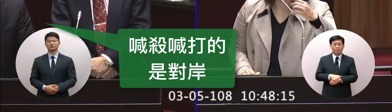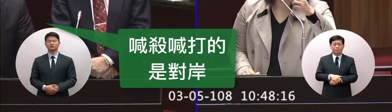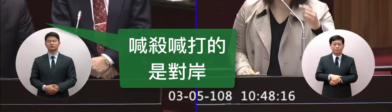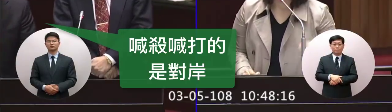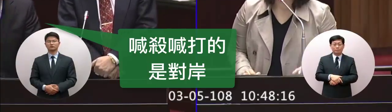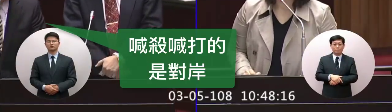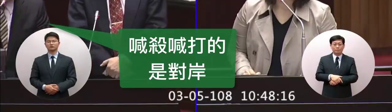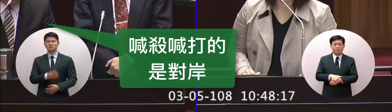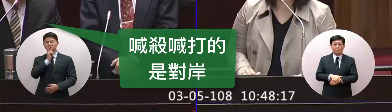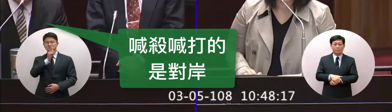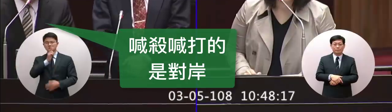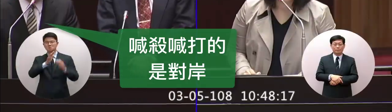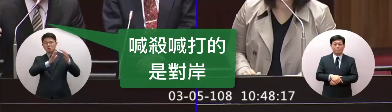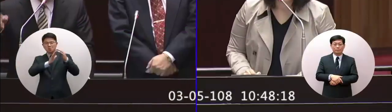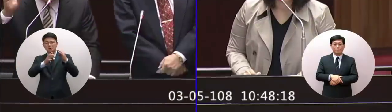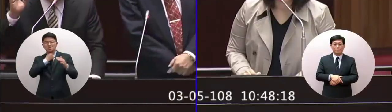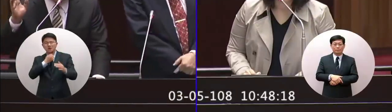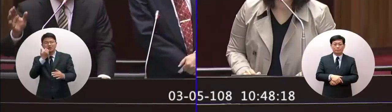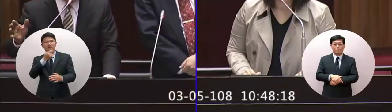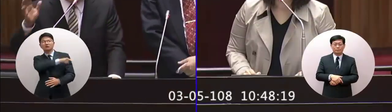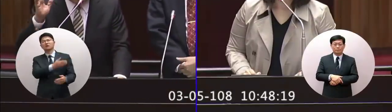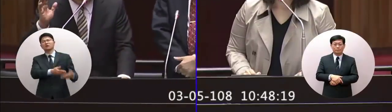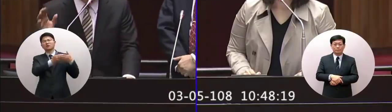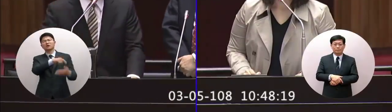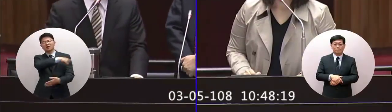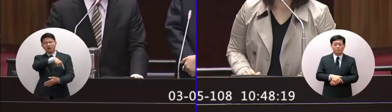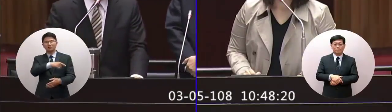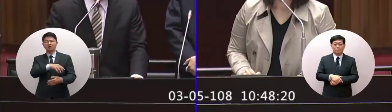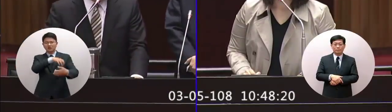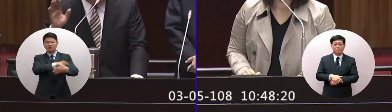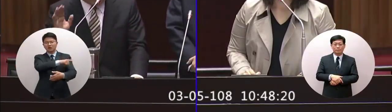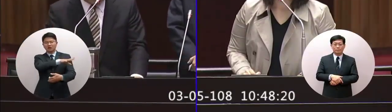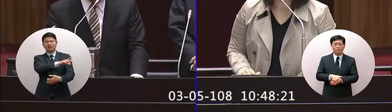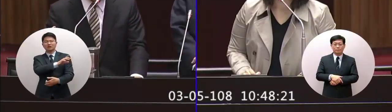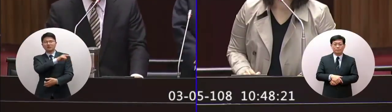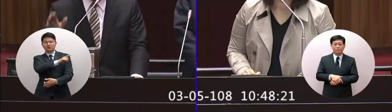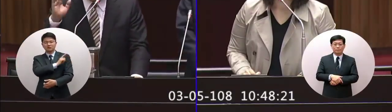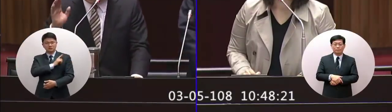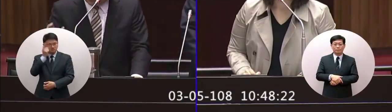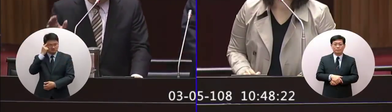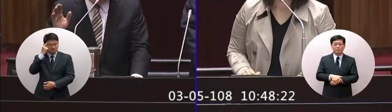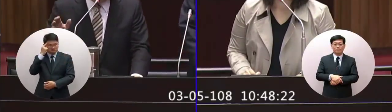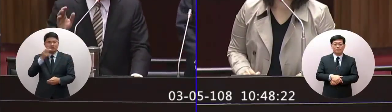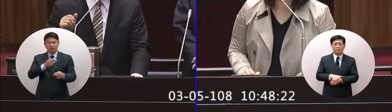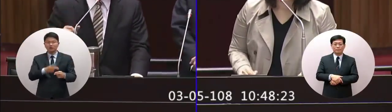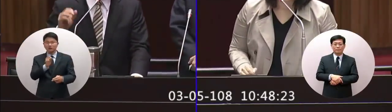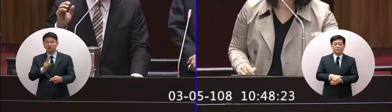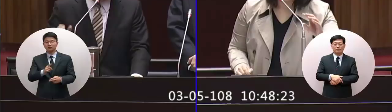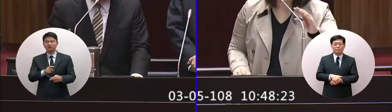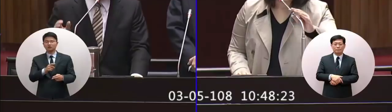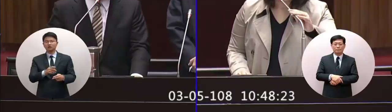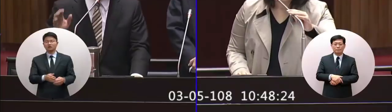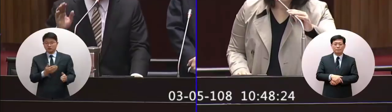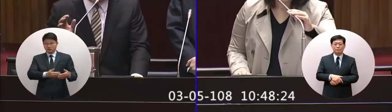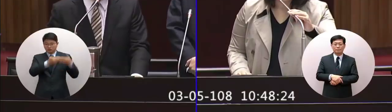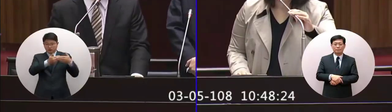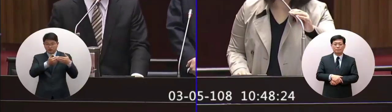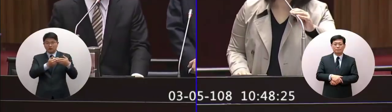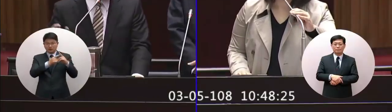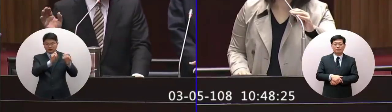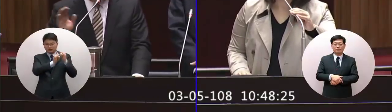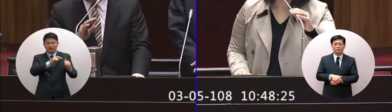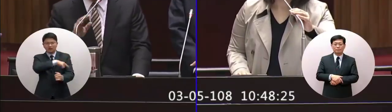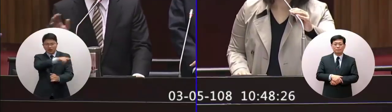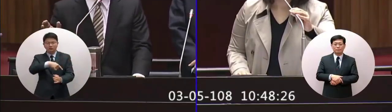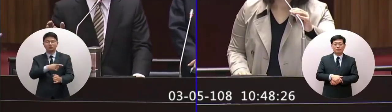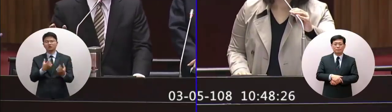喂，喊杀喊打的是对岸，是中国有一部分人，你相信全体中国人民绝大